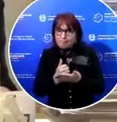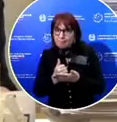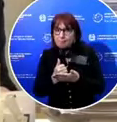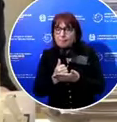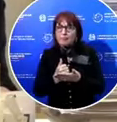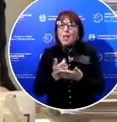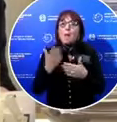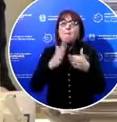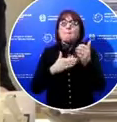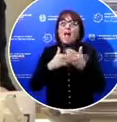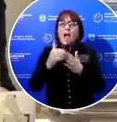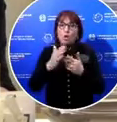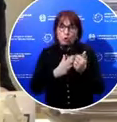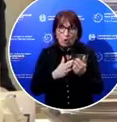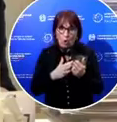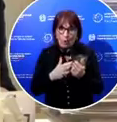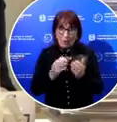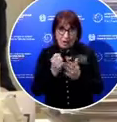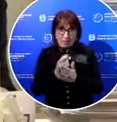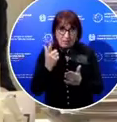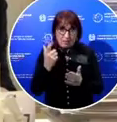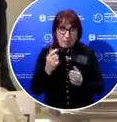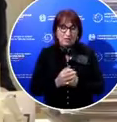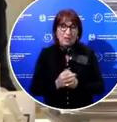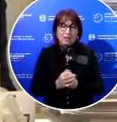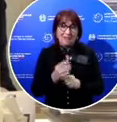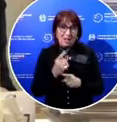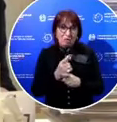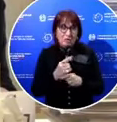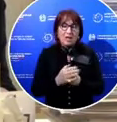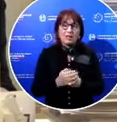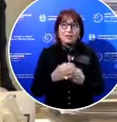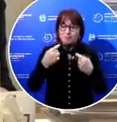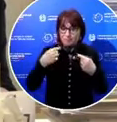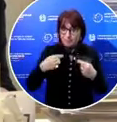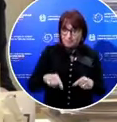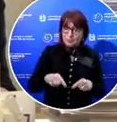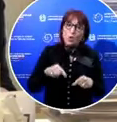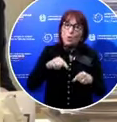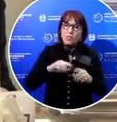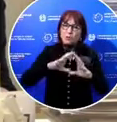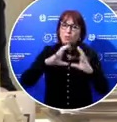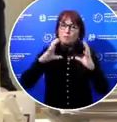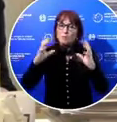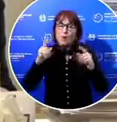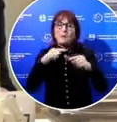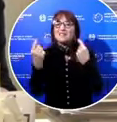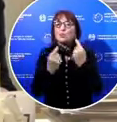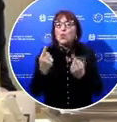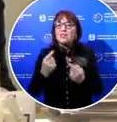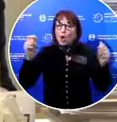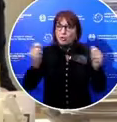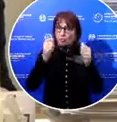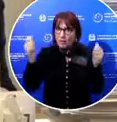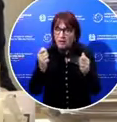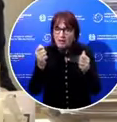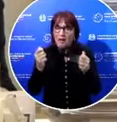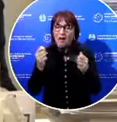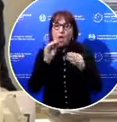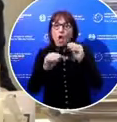la manodopera necessaria. È derivato da questo complesso quadro un calo